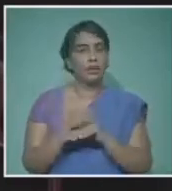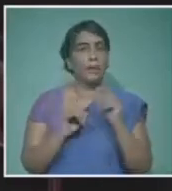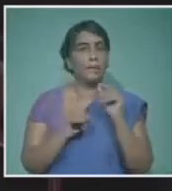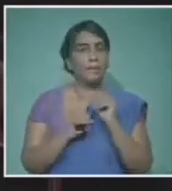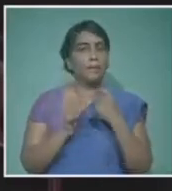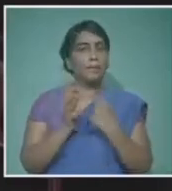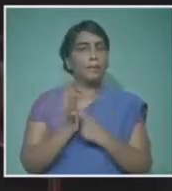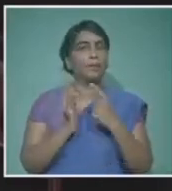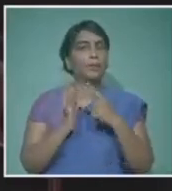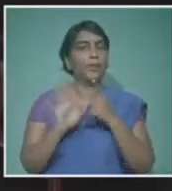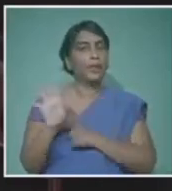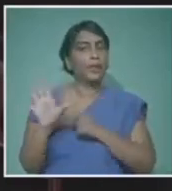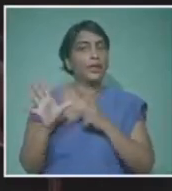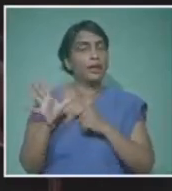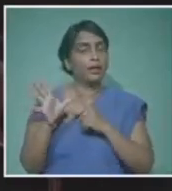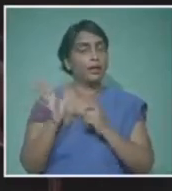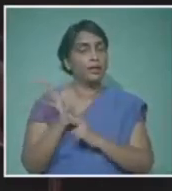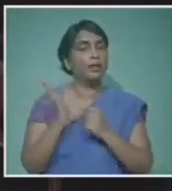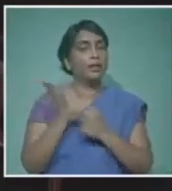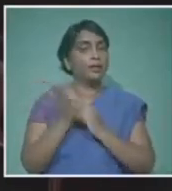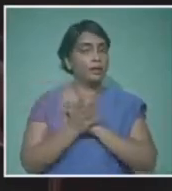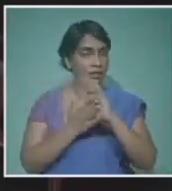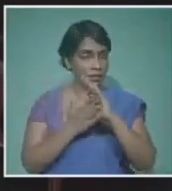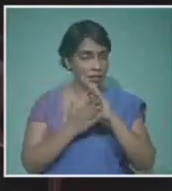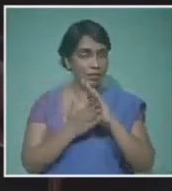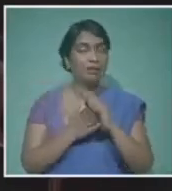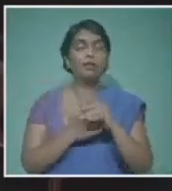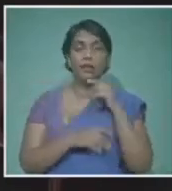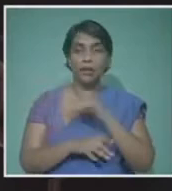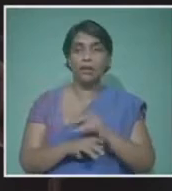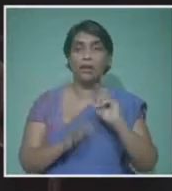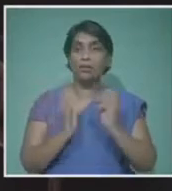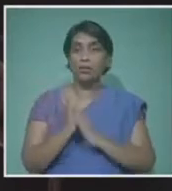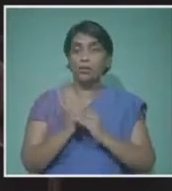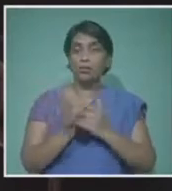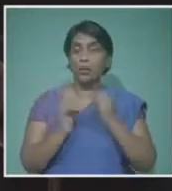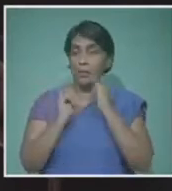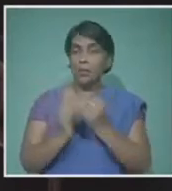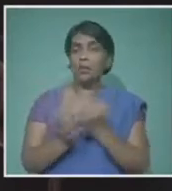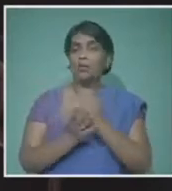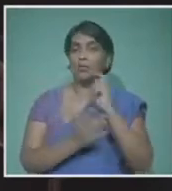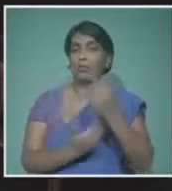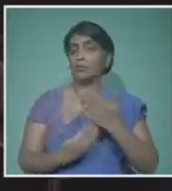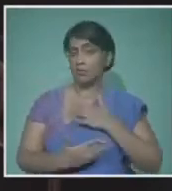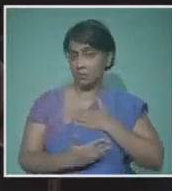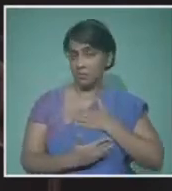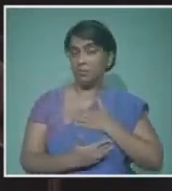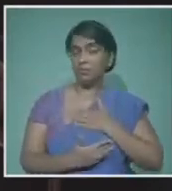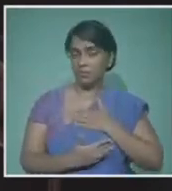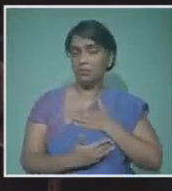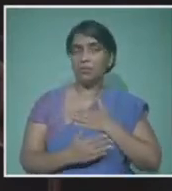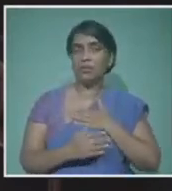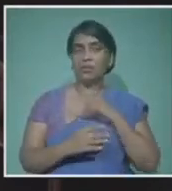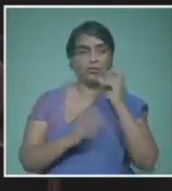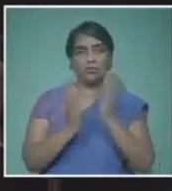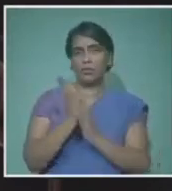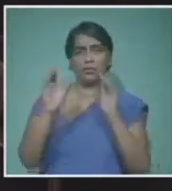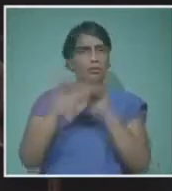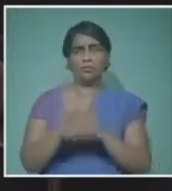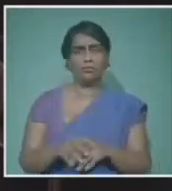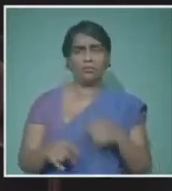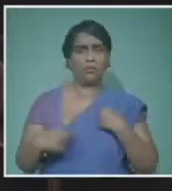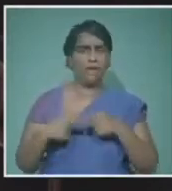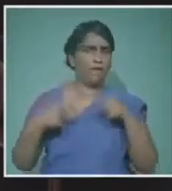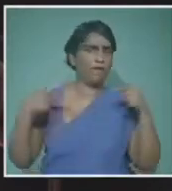ජයවර්ධන මැතිතුමාගේ ප්‍රධානත්වයෙන්. ඒ කොමිසම් සභාව විසින් චෝදනා පත්‍ර බාර දුන්නා. මම ඒ සභාවට සහභාගී වුණේ නැහැ. මා ඒකට